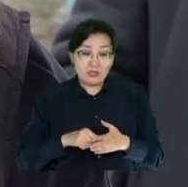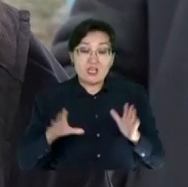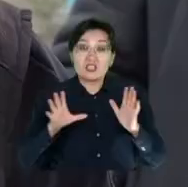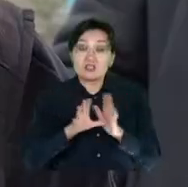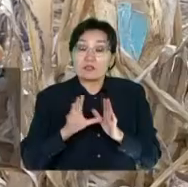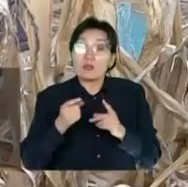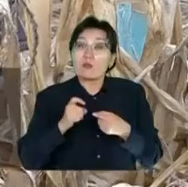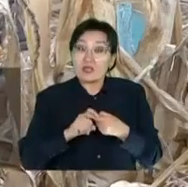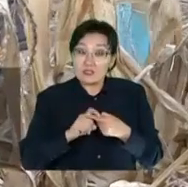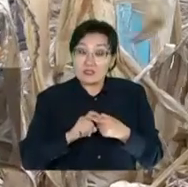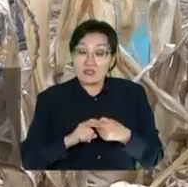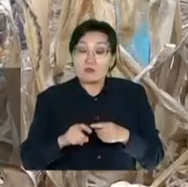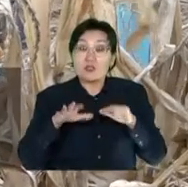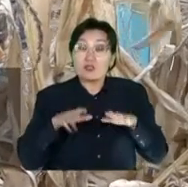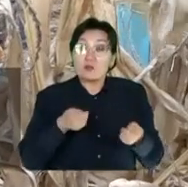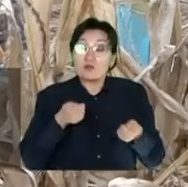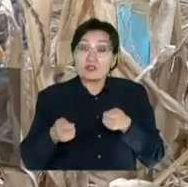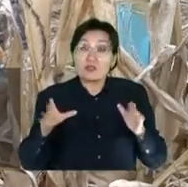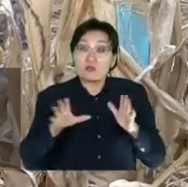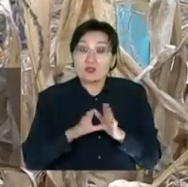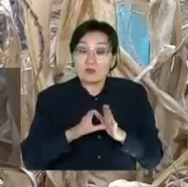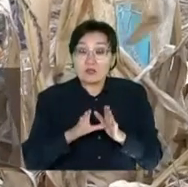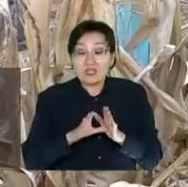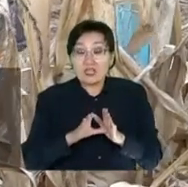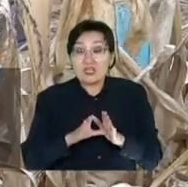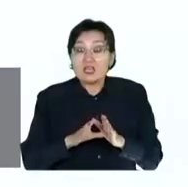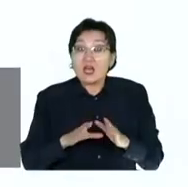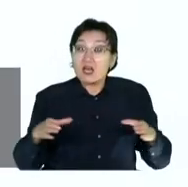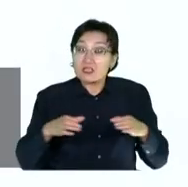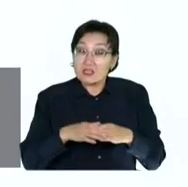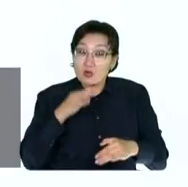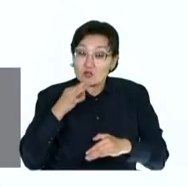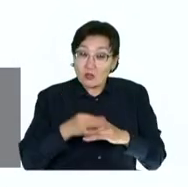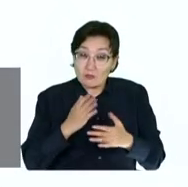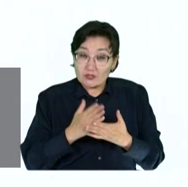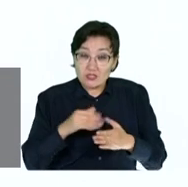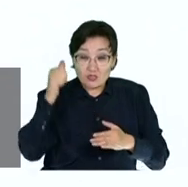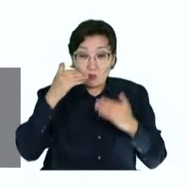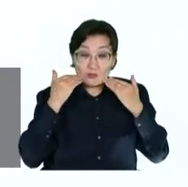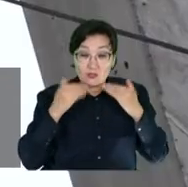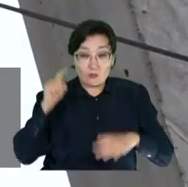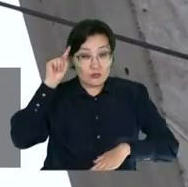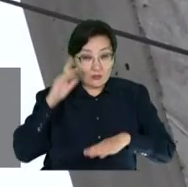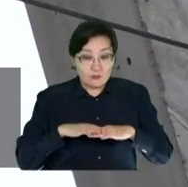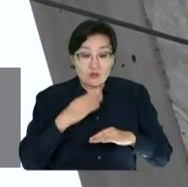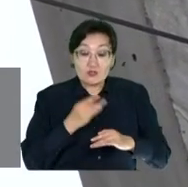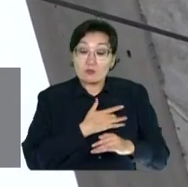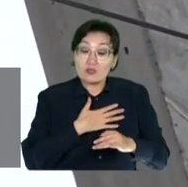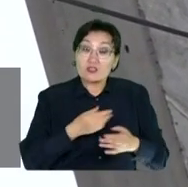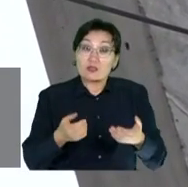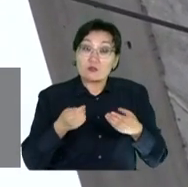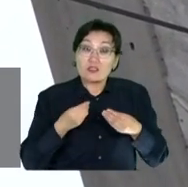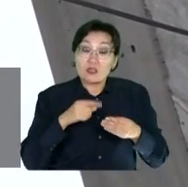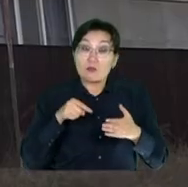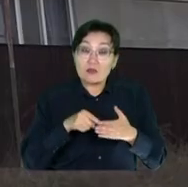кеп тіреліп тұр. Ал жергілікті билік жарыққа акционерлік қоғам жауапты екенін айтып отыр. Десе де биыл жыл соңына дейін әкімдік өз меншігіне өткізіп,